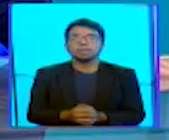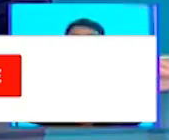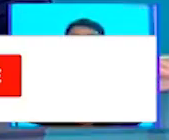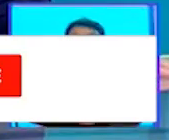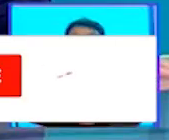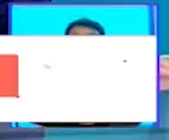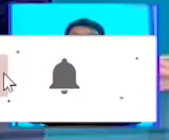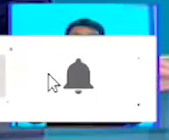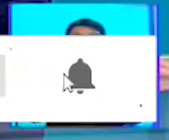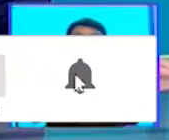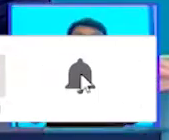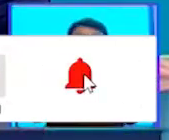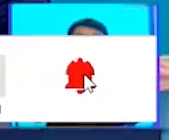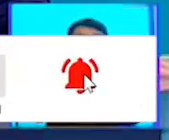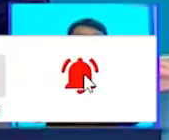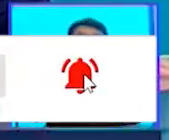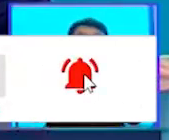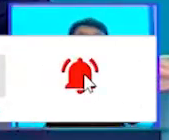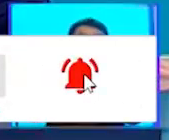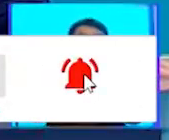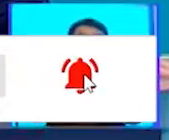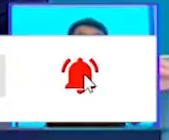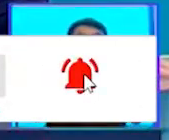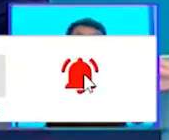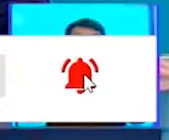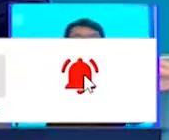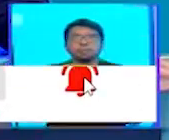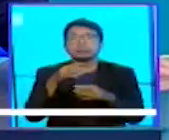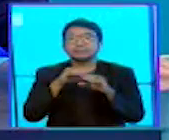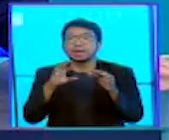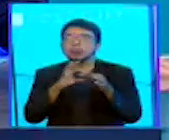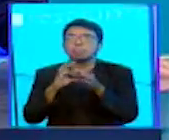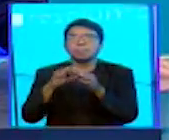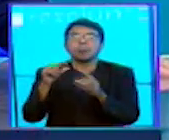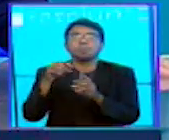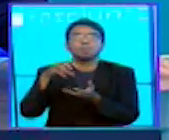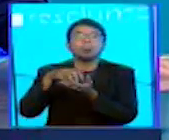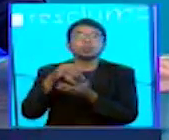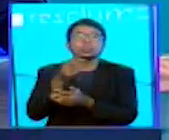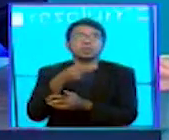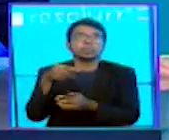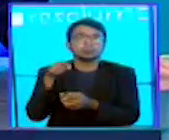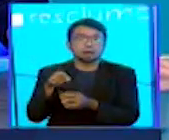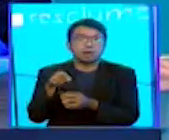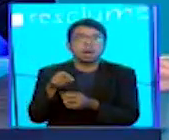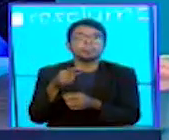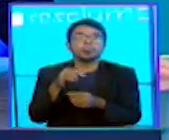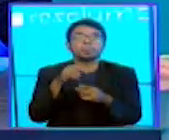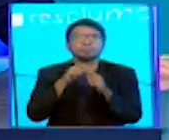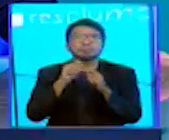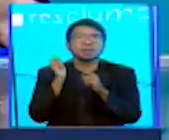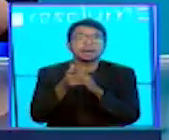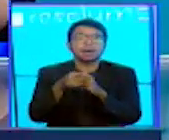Pemirsa, PT MNC Guna Usaha Syariah menjalin kerjasama dengan Pos Indonesia dalam memasarkan produk pembiayaan syariah siap haji.